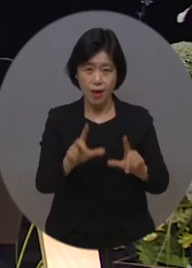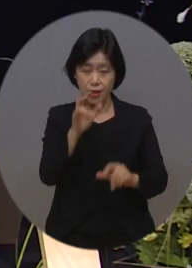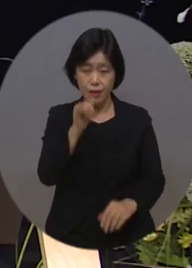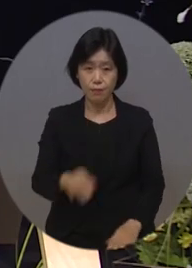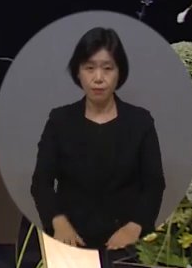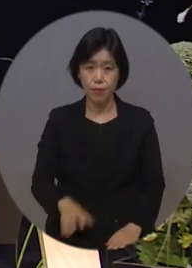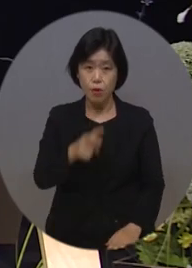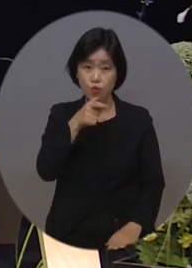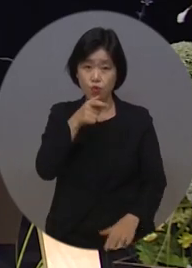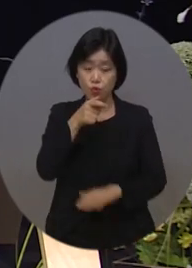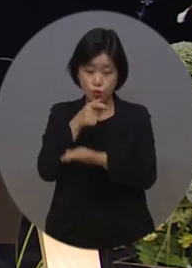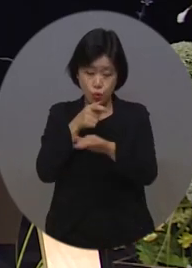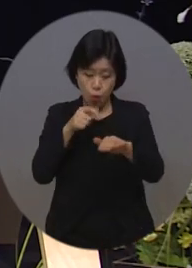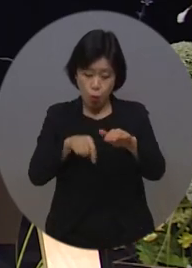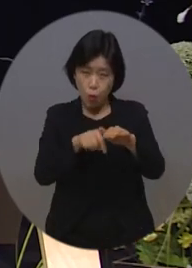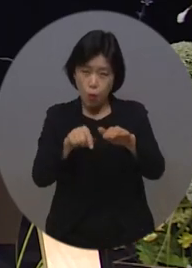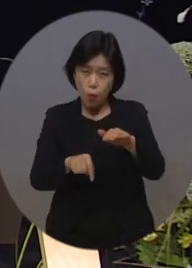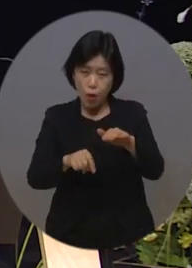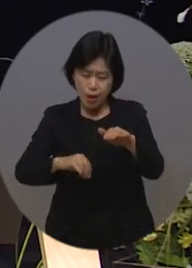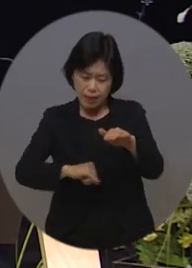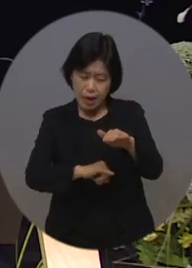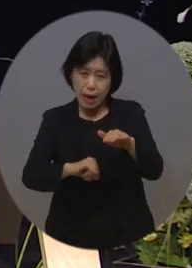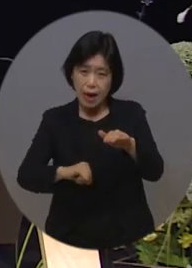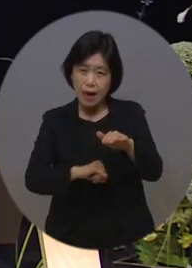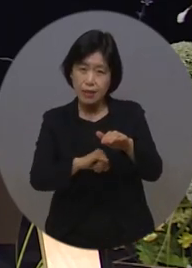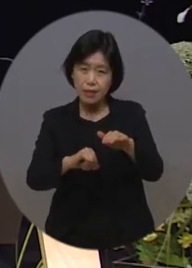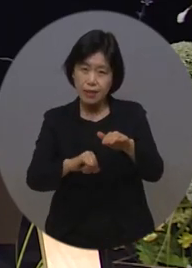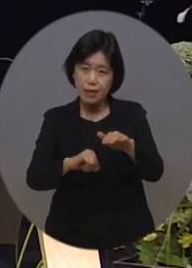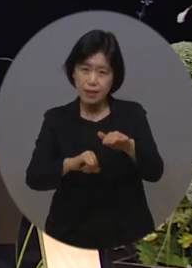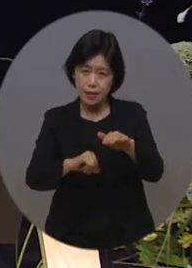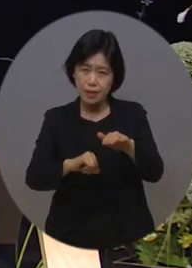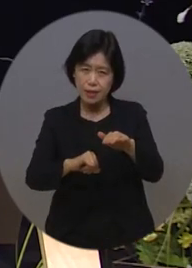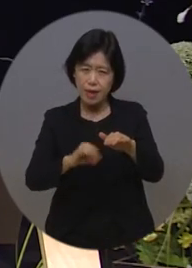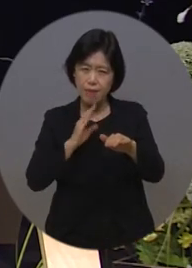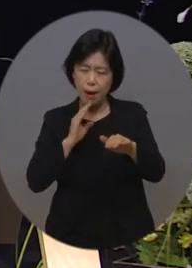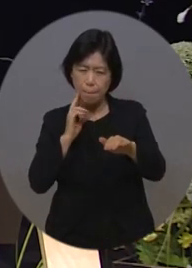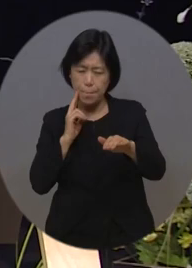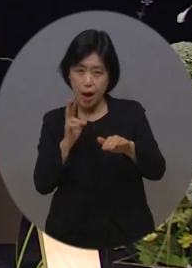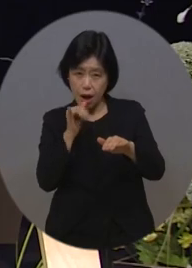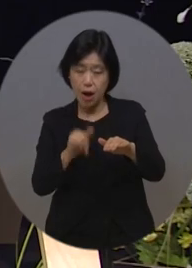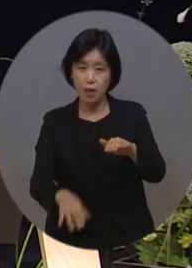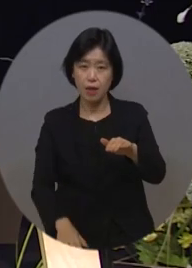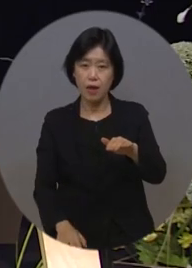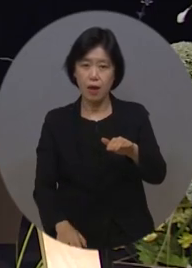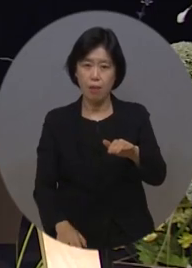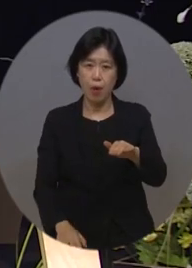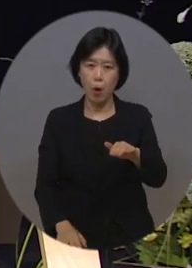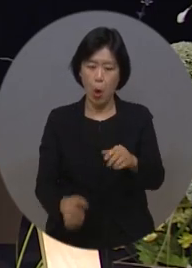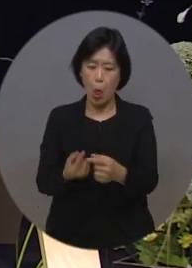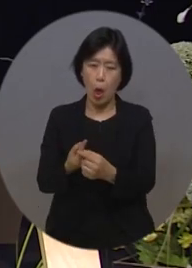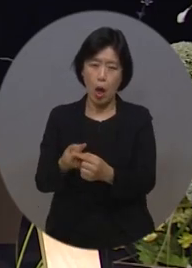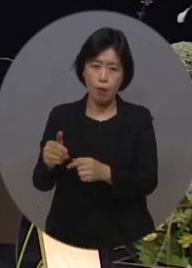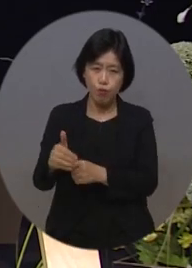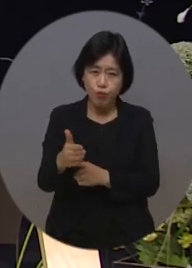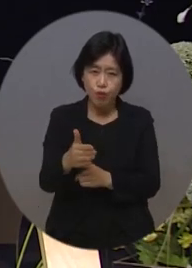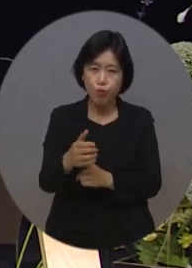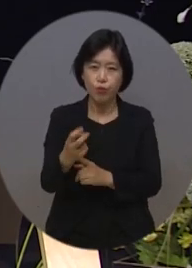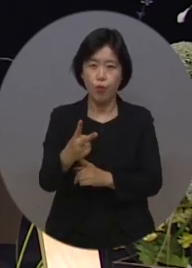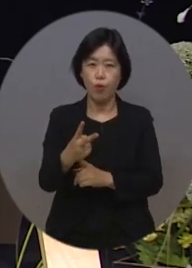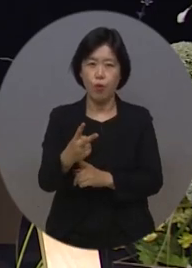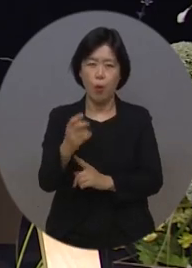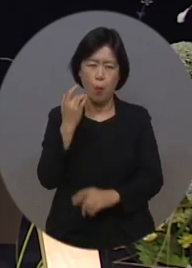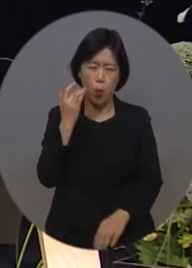물속에서의 잠자리 애벌레는 매우 포악합니다. 작은 물고기나 올챙이나 모기의 유충